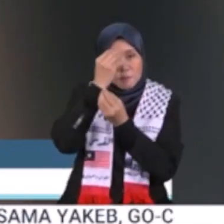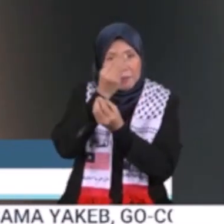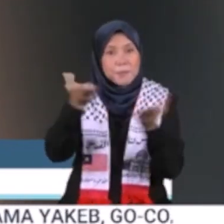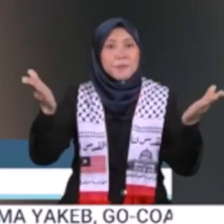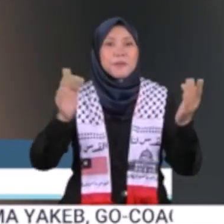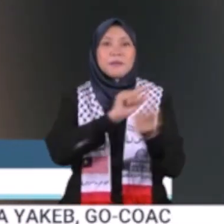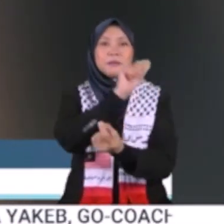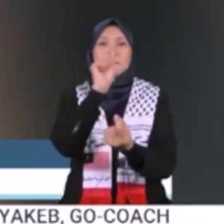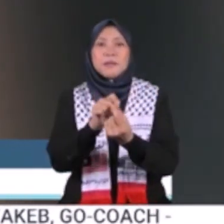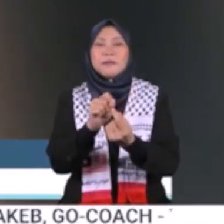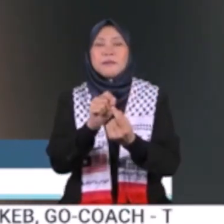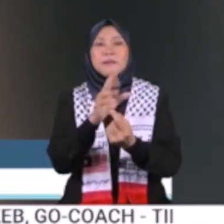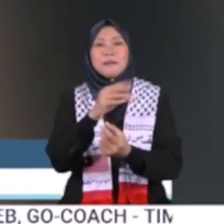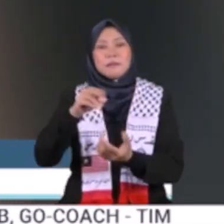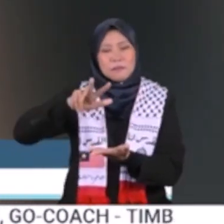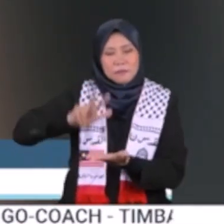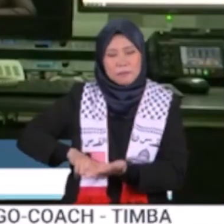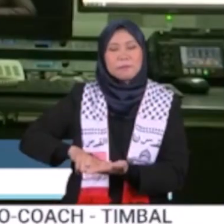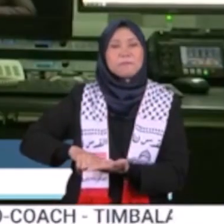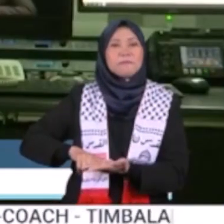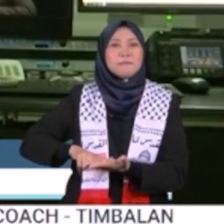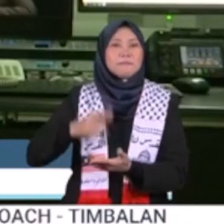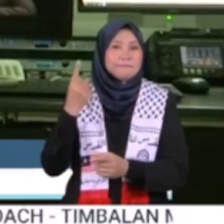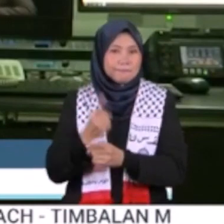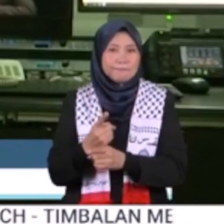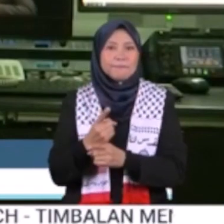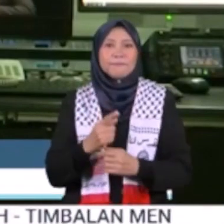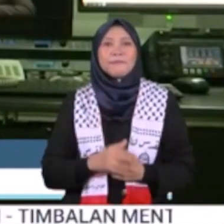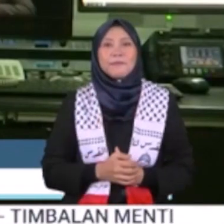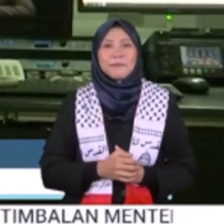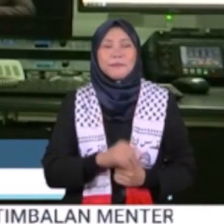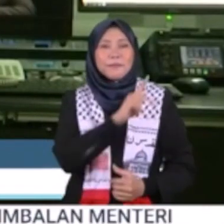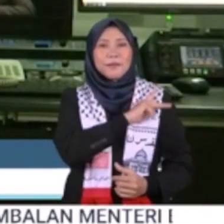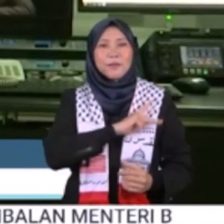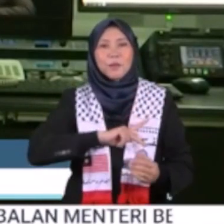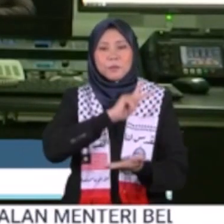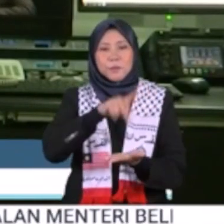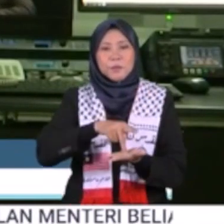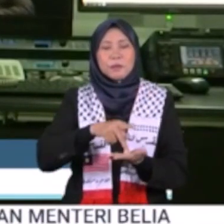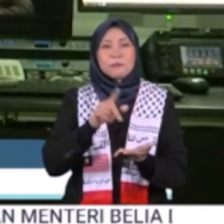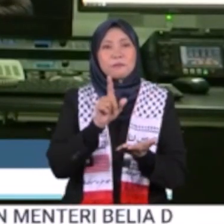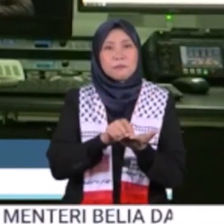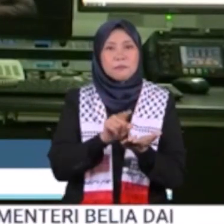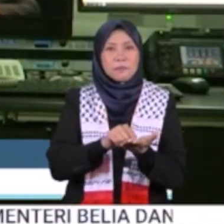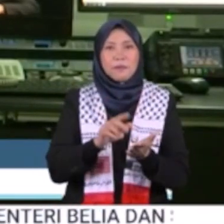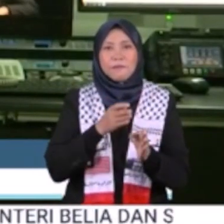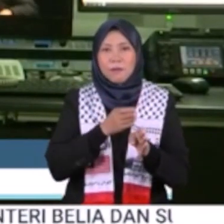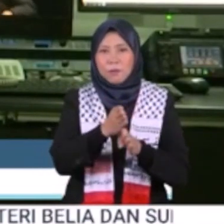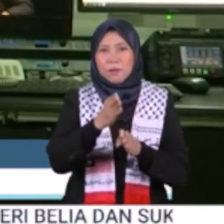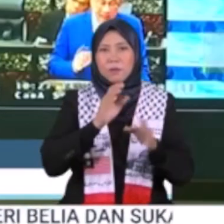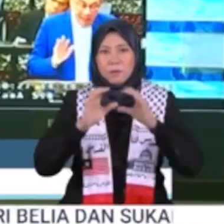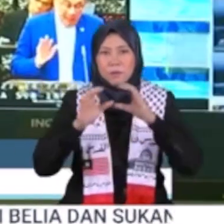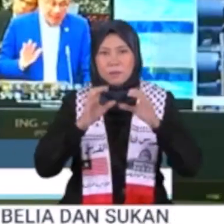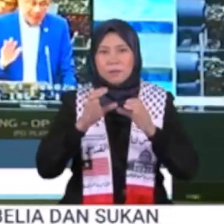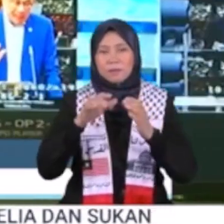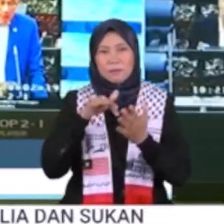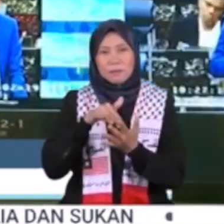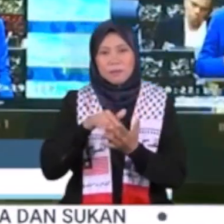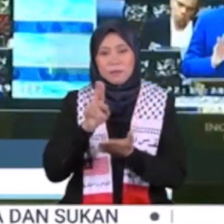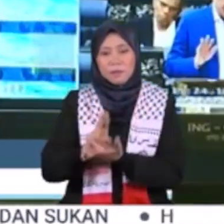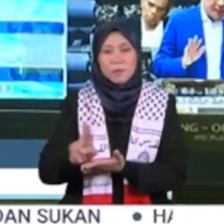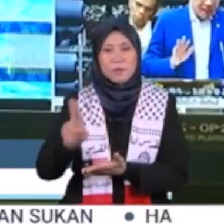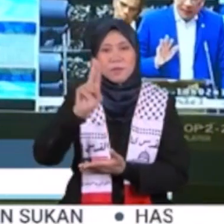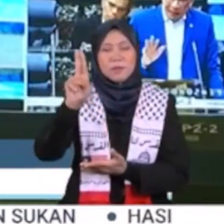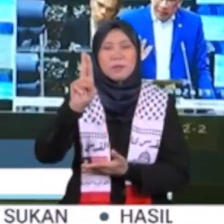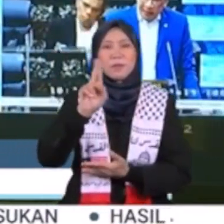tepat dan mendapat pengesahan. Sementara itu, Ketua Pusat Pengajian Media Masa Fakulti Komunikasi dan Pengajian Media